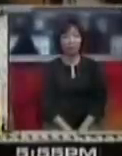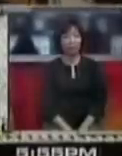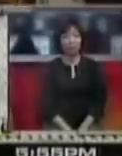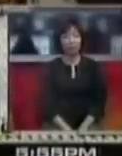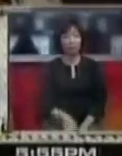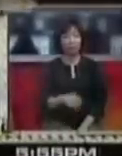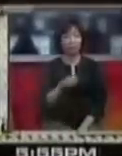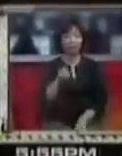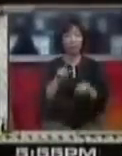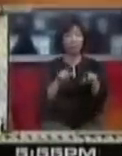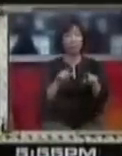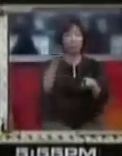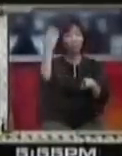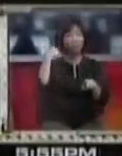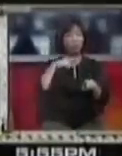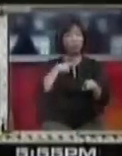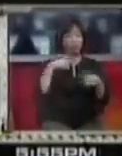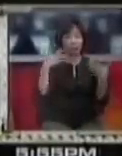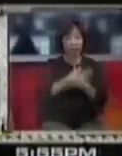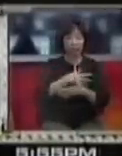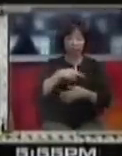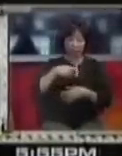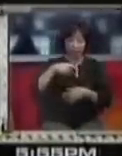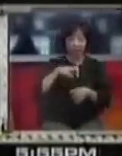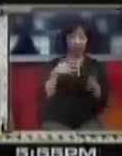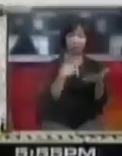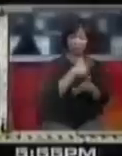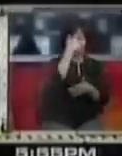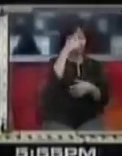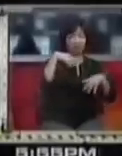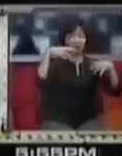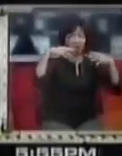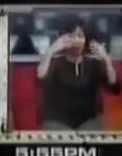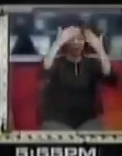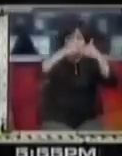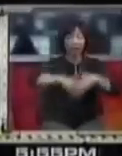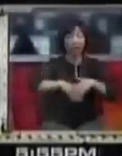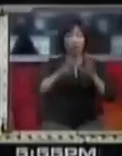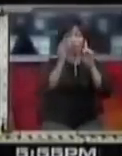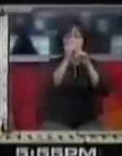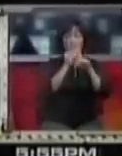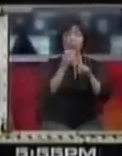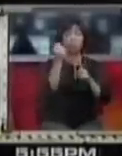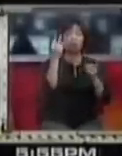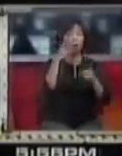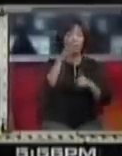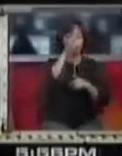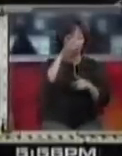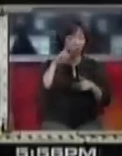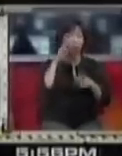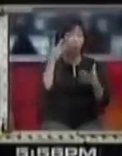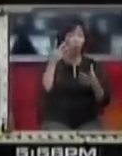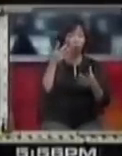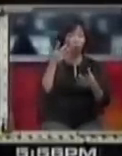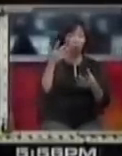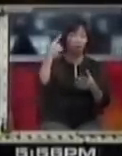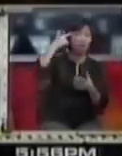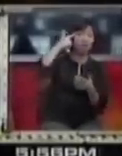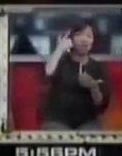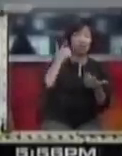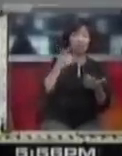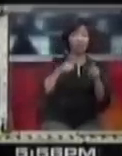Marcos Highway, matakot kaming dumaan dito lalo kung gabi. Uso po yung hold-upan dito tsaka dyan po sa kabilang